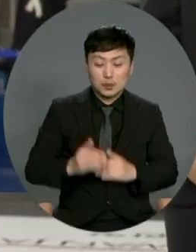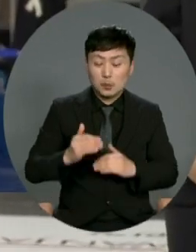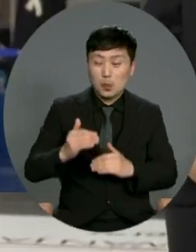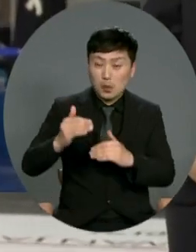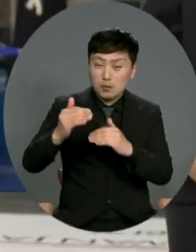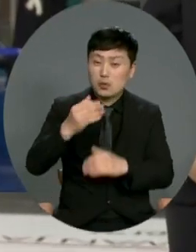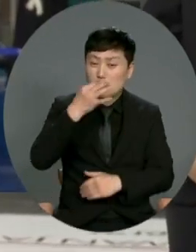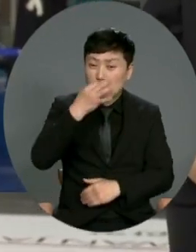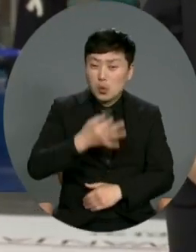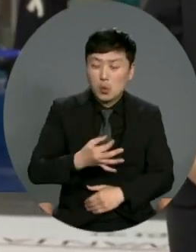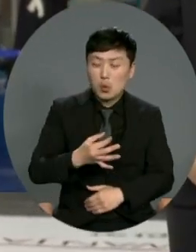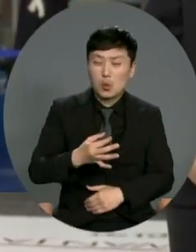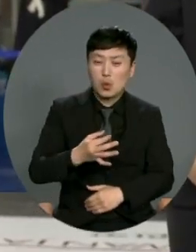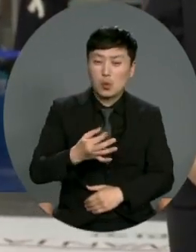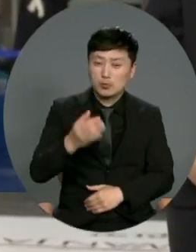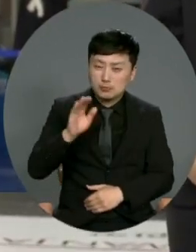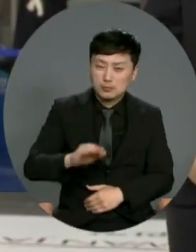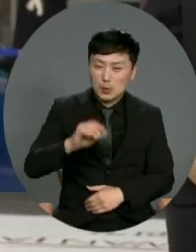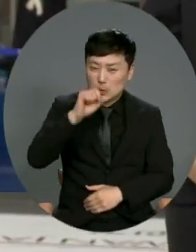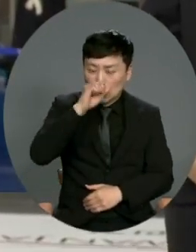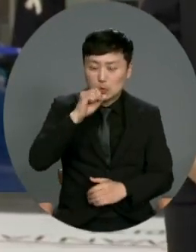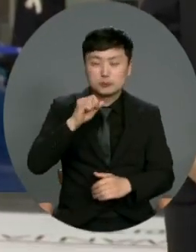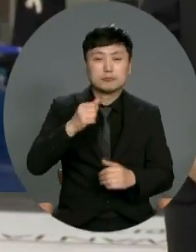좋은 경기력이 나와 그나마도